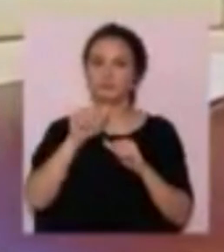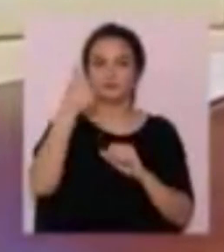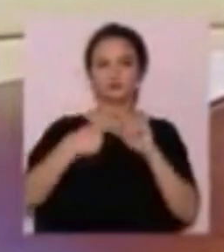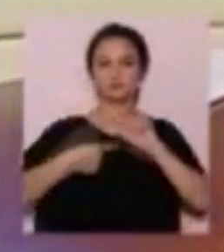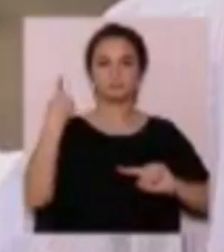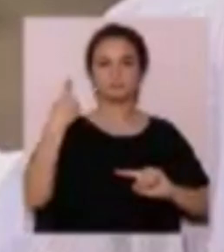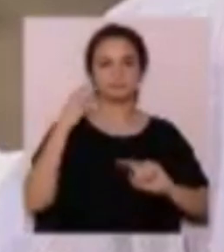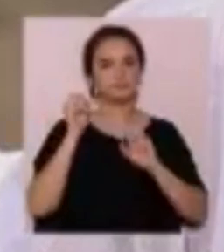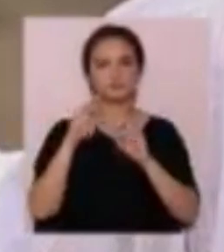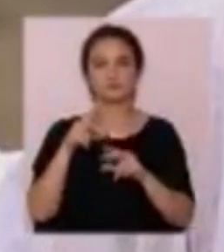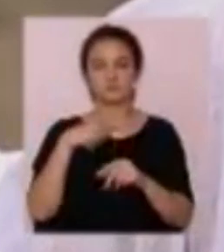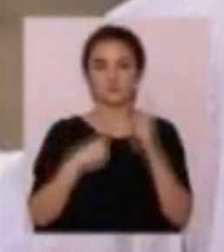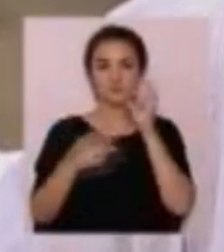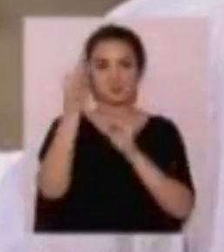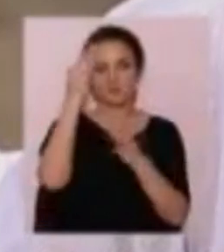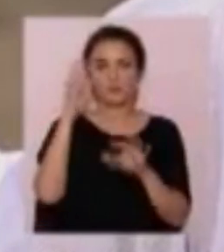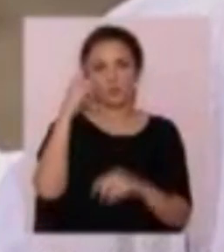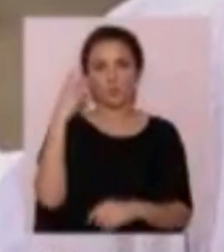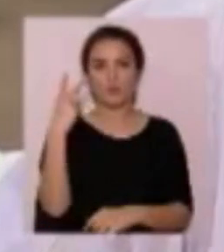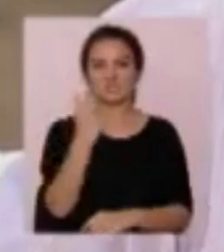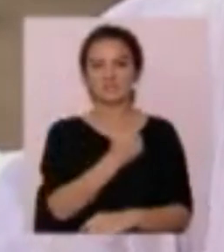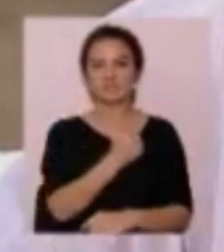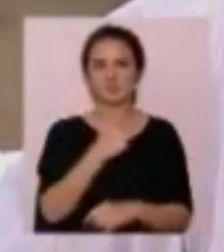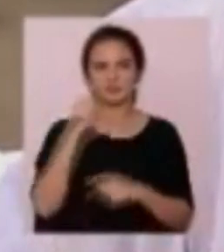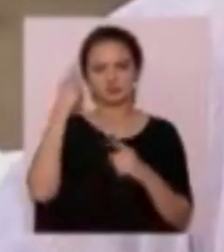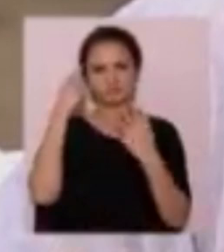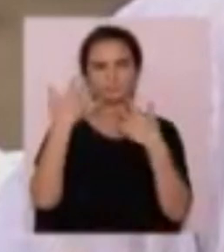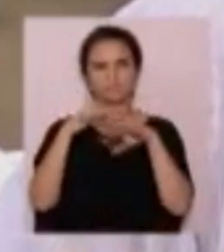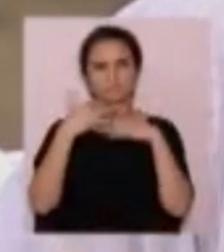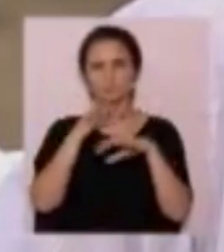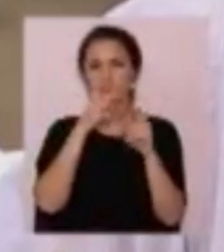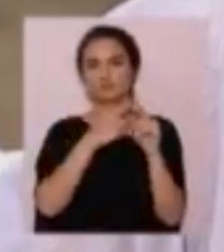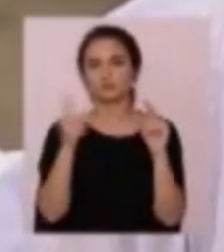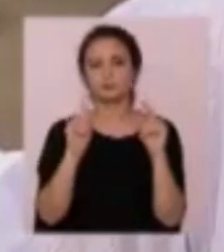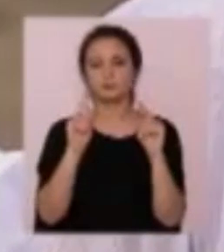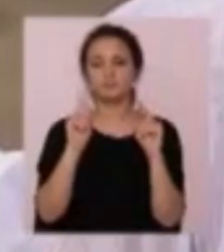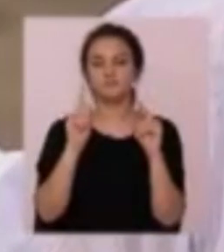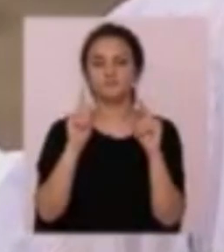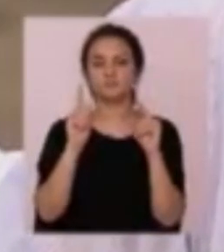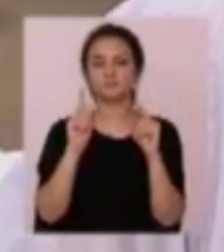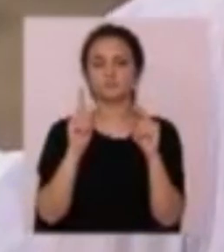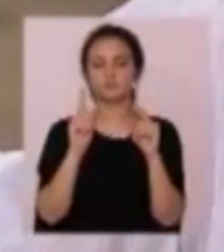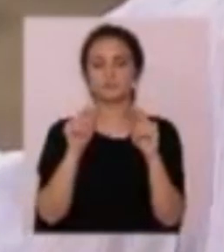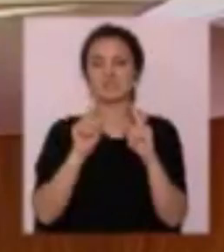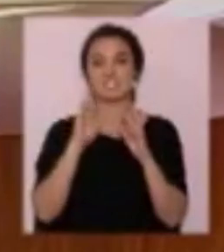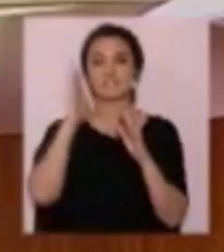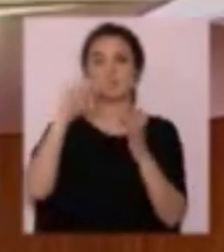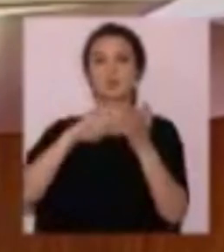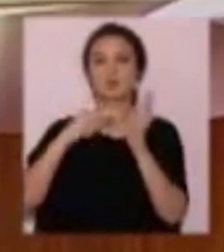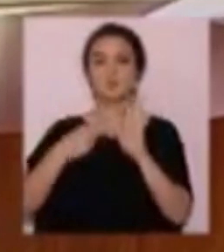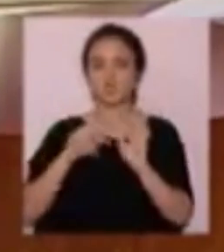და აქეთ მოკლას. გონზე რომ მოვედი ორი კვირა მქონდა იმის გაანალიზების პერიოდი რომ უბრალოდ აწი რას ვიზამ,